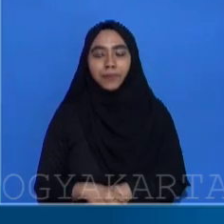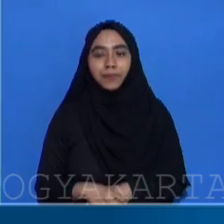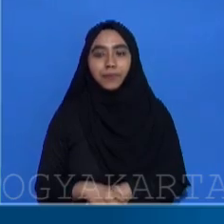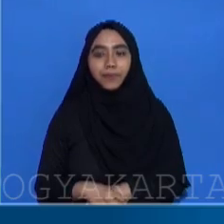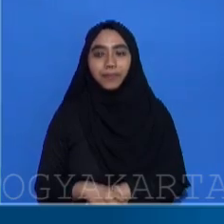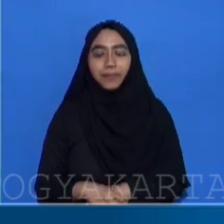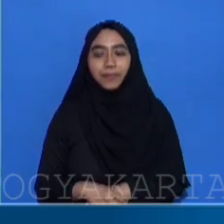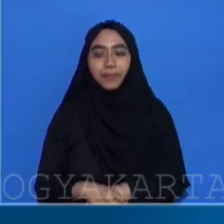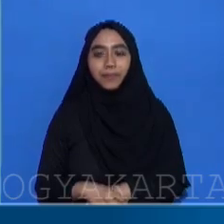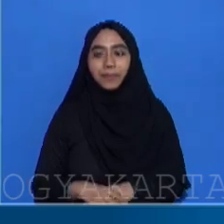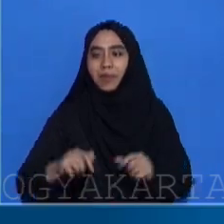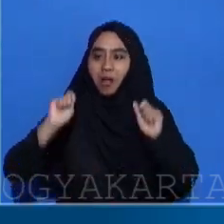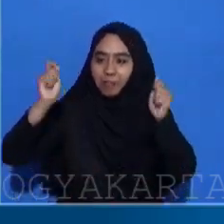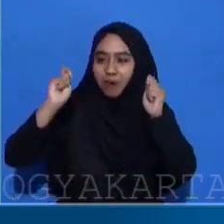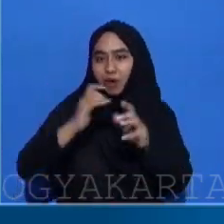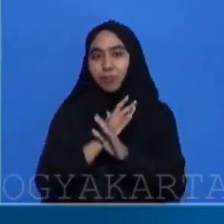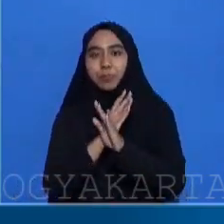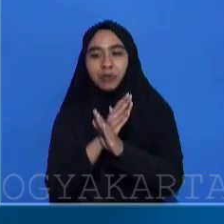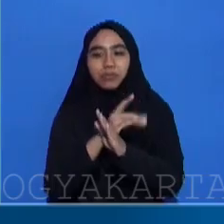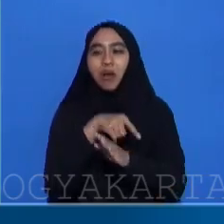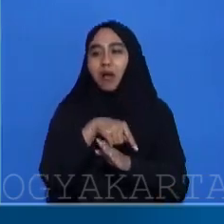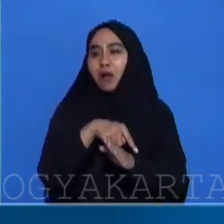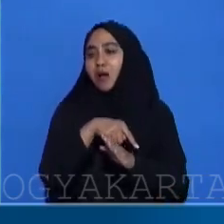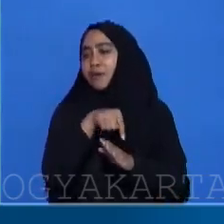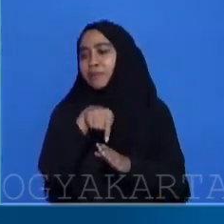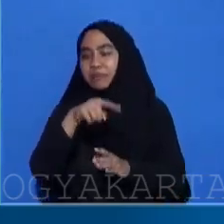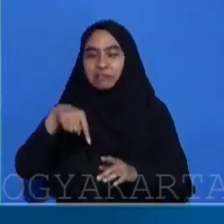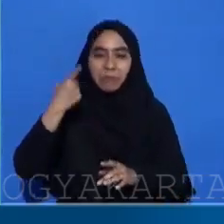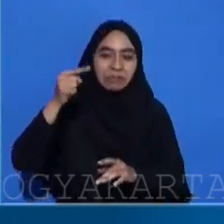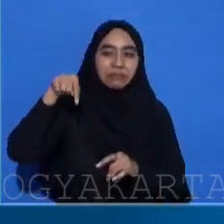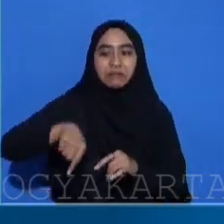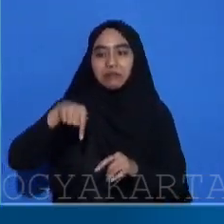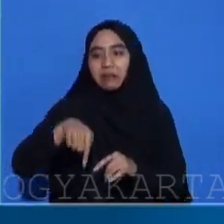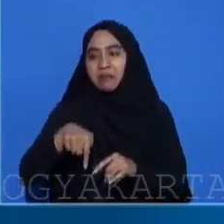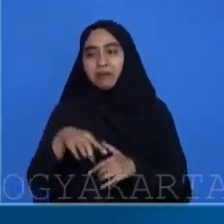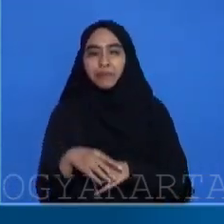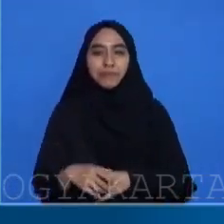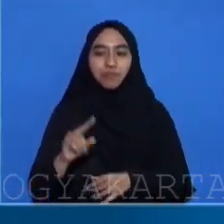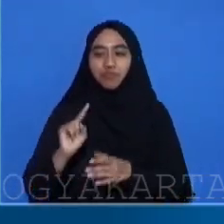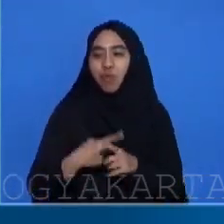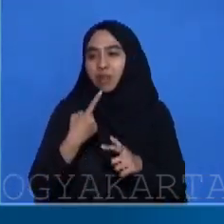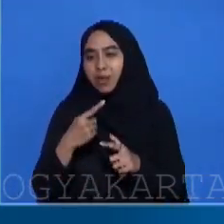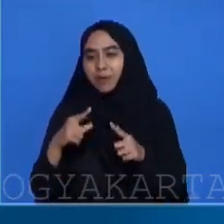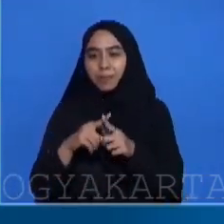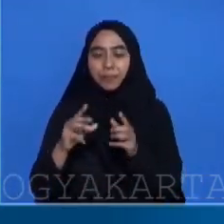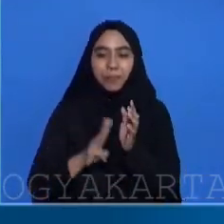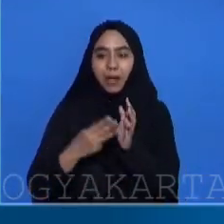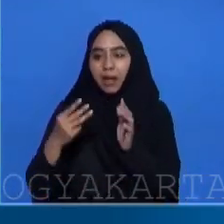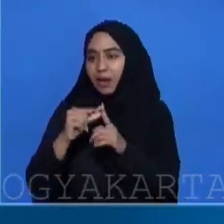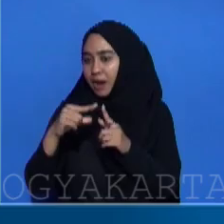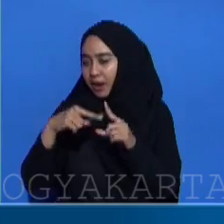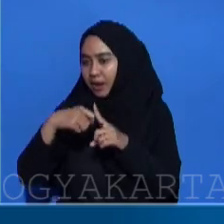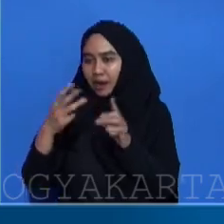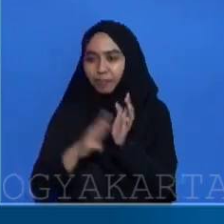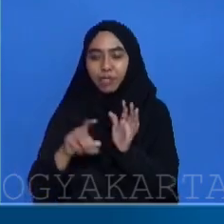kampanye pencegahan pelanggaran sejak dini dilakukan panitia pengawas Pemilu kepada hewan Pakem Sleman Daerah Istimewa Yogyakarta salah satunya